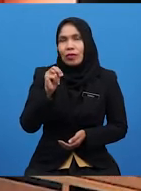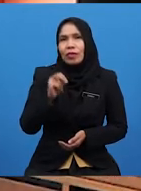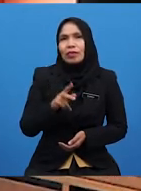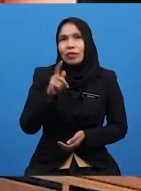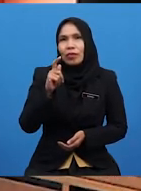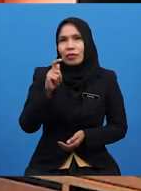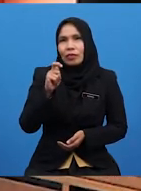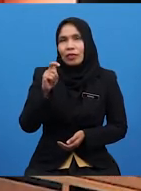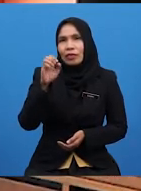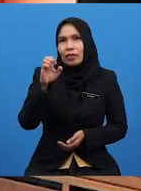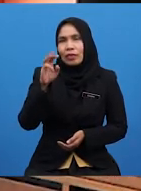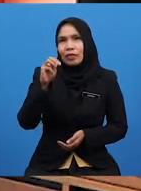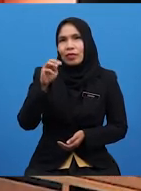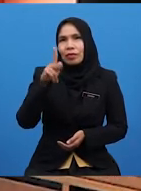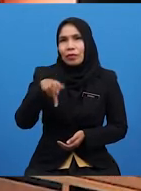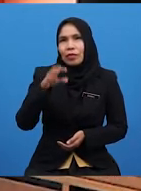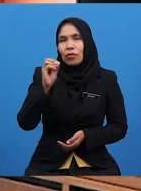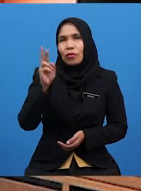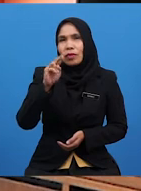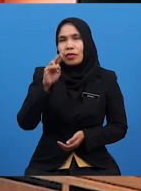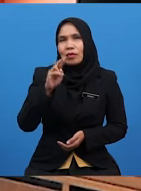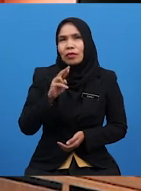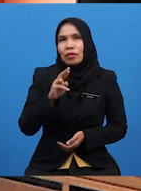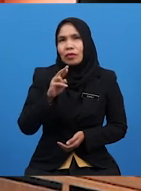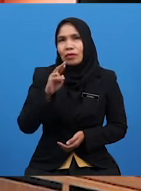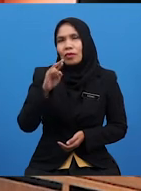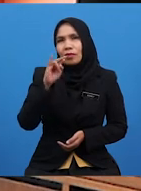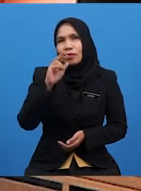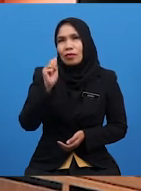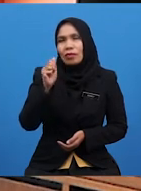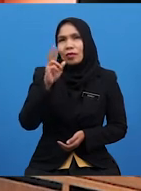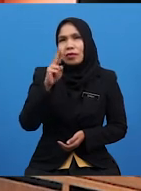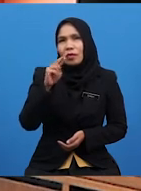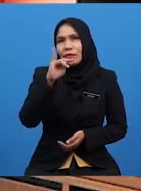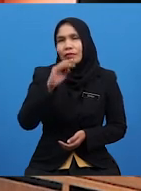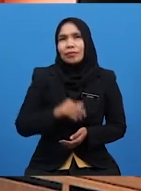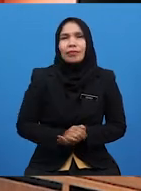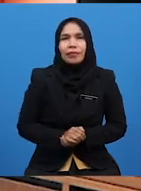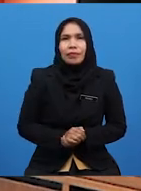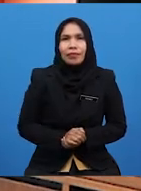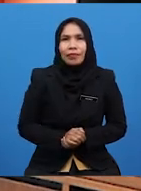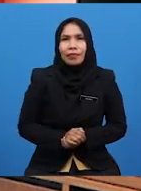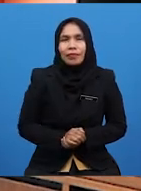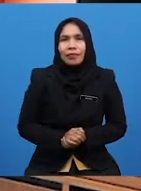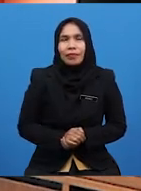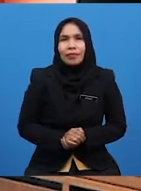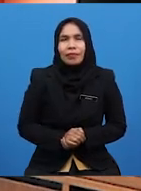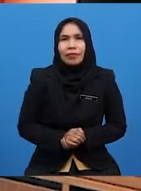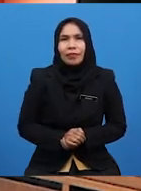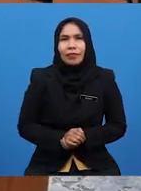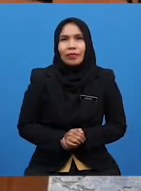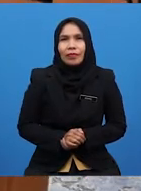oleh mereka bentuk dalaman dilihat mempunyai orientasi untuk mendapatkan ruang yang lebih selesa dan